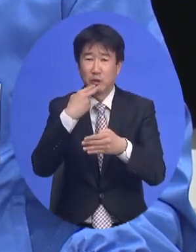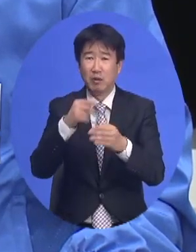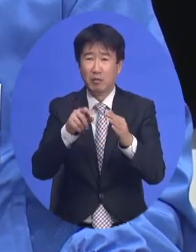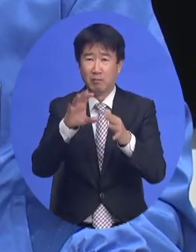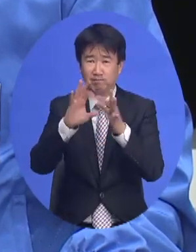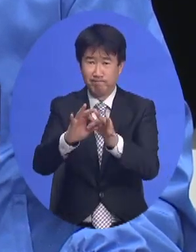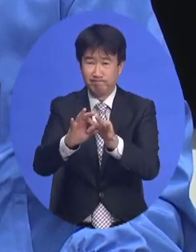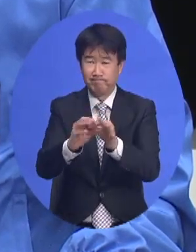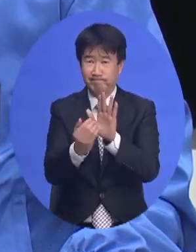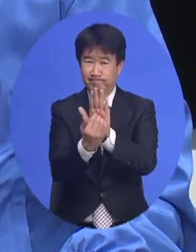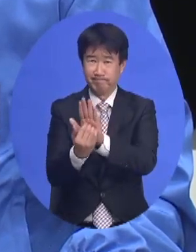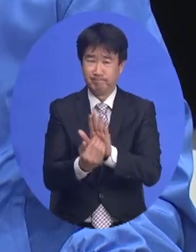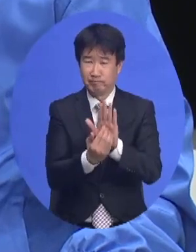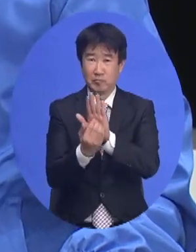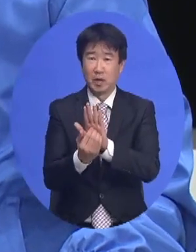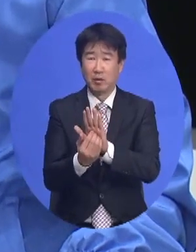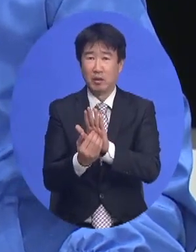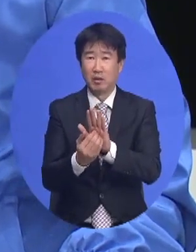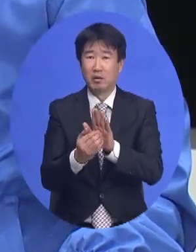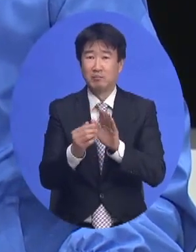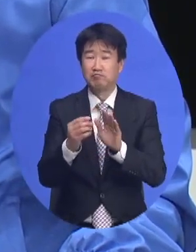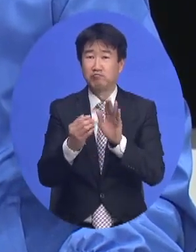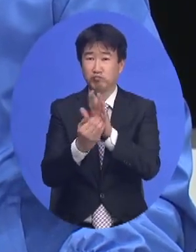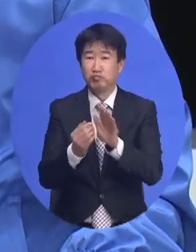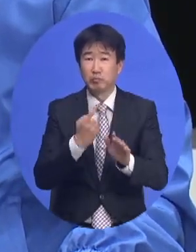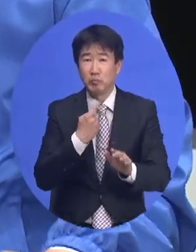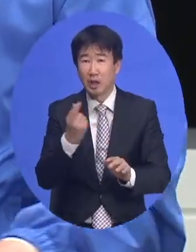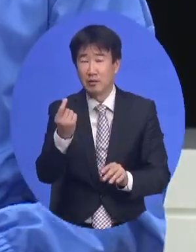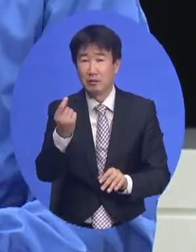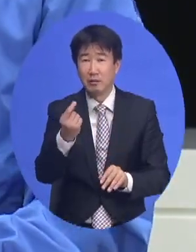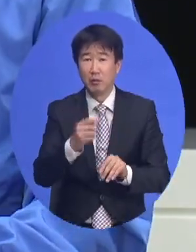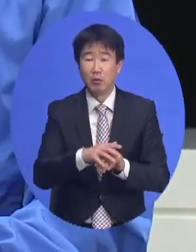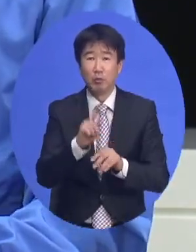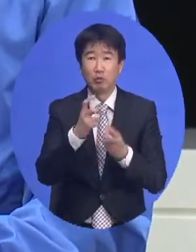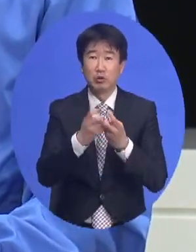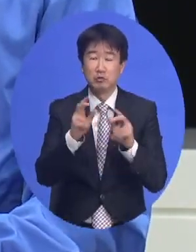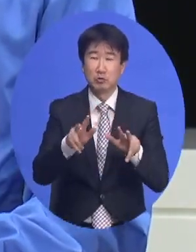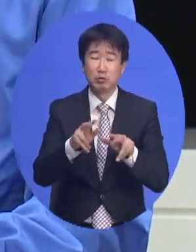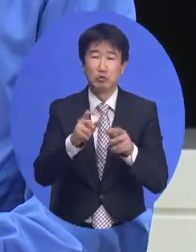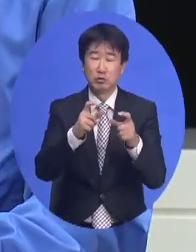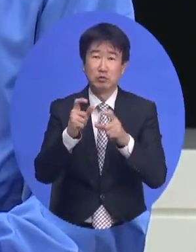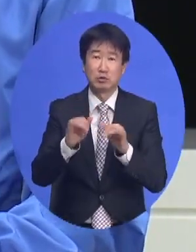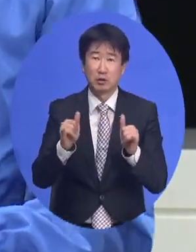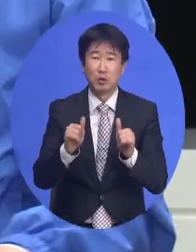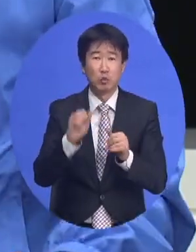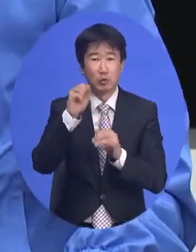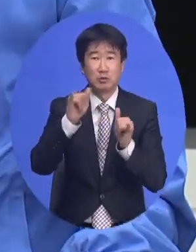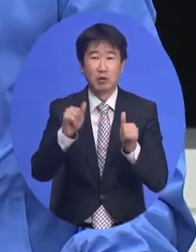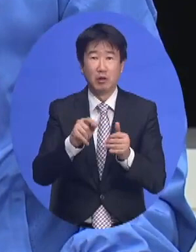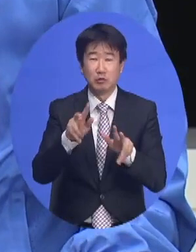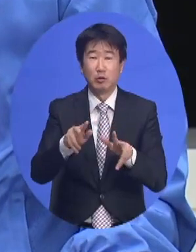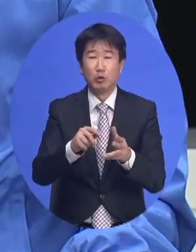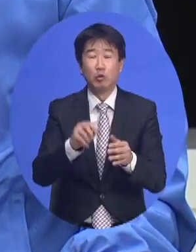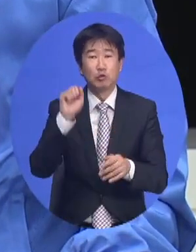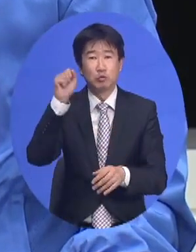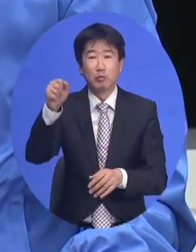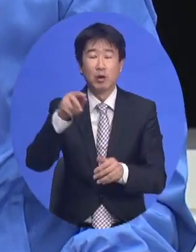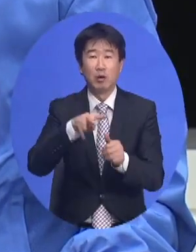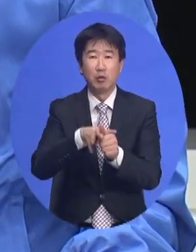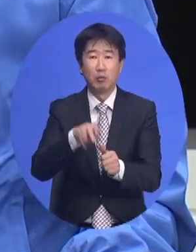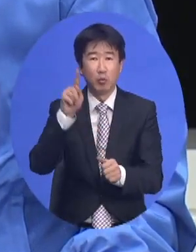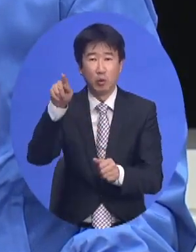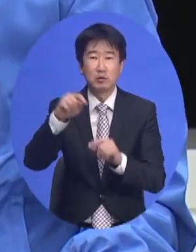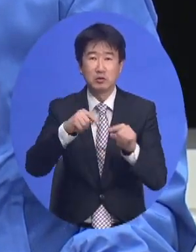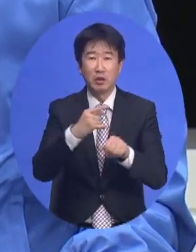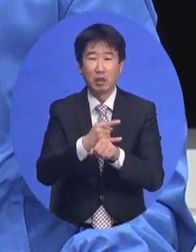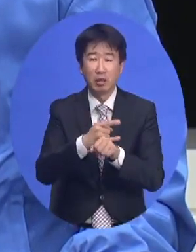문 안 열어 주셨죠. 제가 문 안 열어 주셨죠. 그런데 네. 어떻게 지금 지역의 울군 후보자로 나오셔가지고 예,